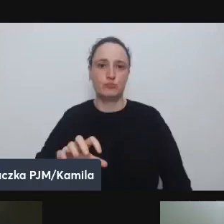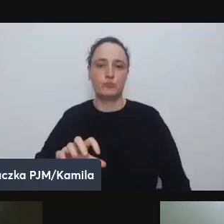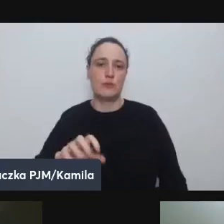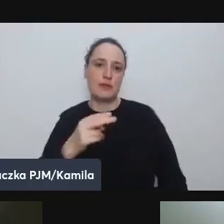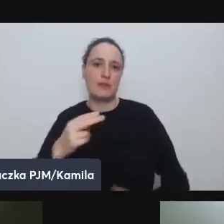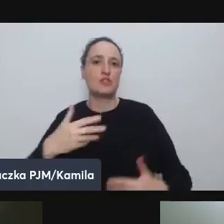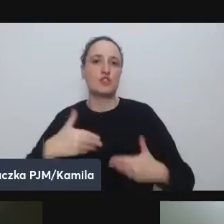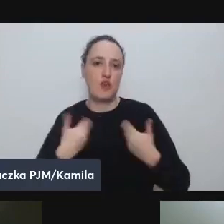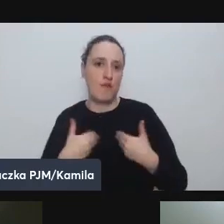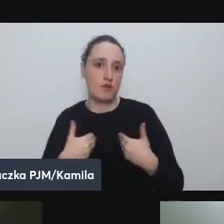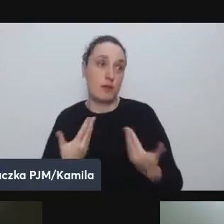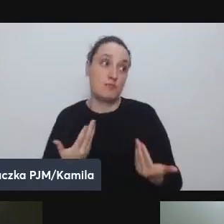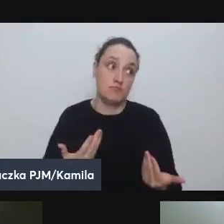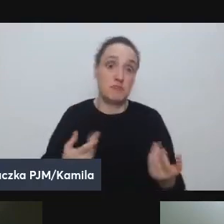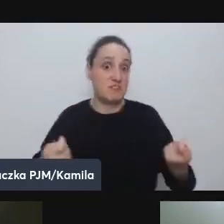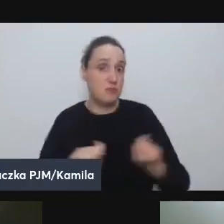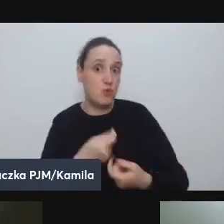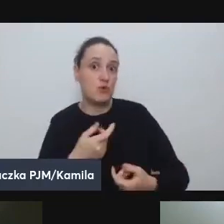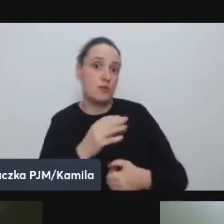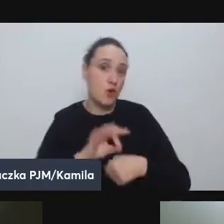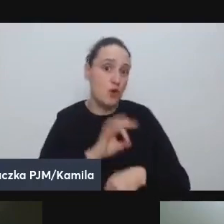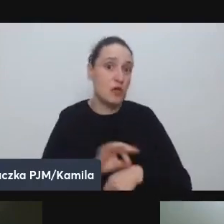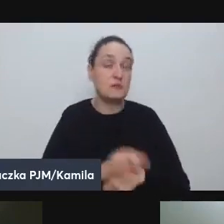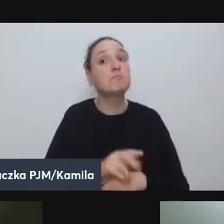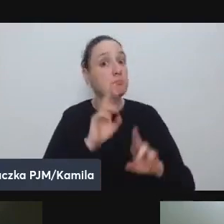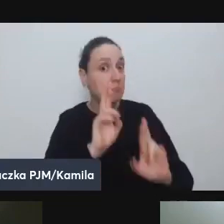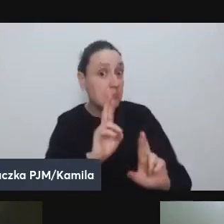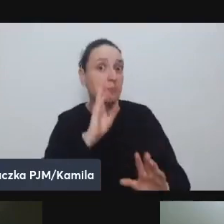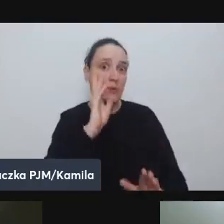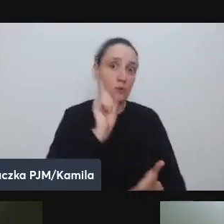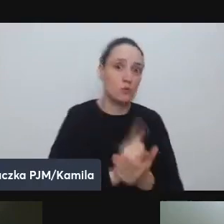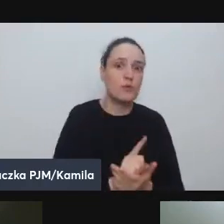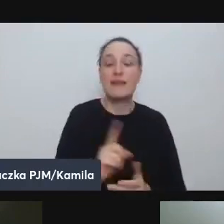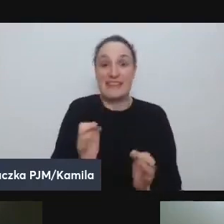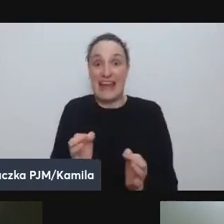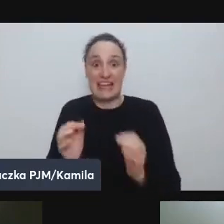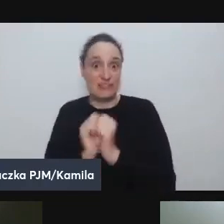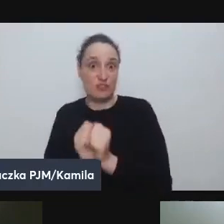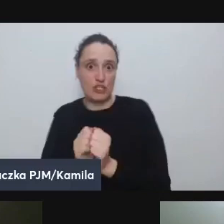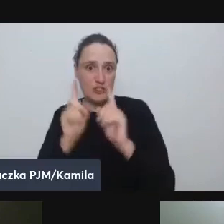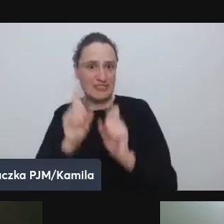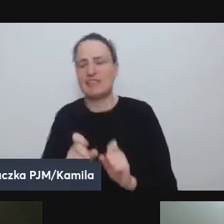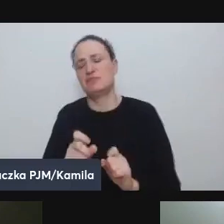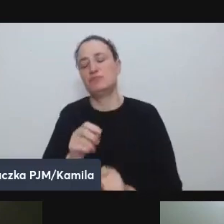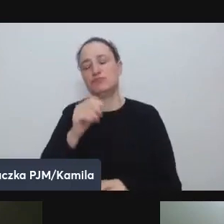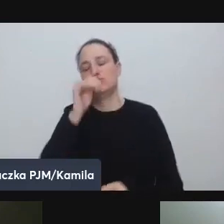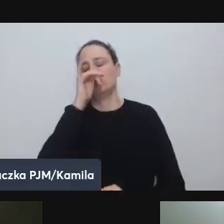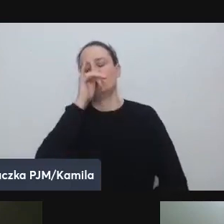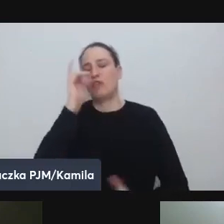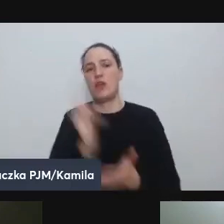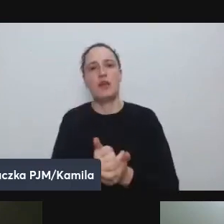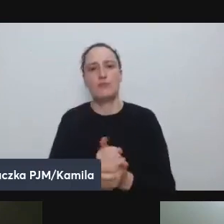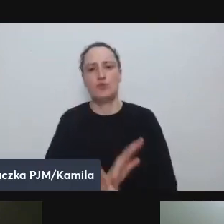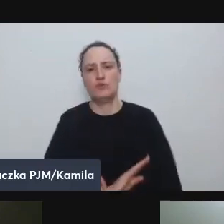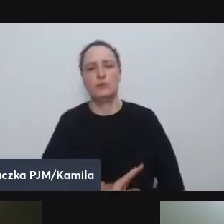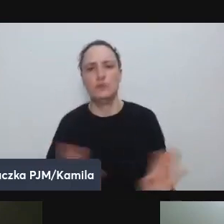wspólny projekt. Bardzo na to liczę. Tego oczywiście nie będzie od września tego roku, bo to jest niemożliwe i tego nie dałoby